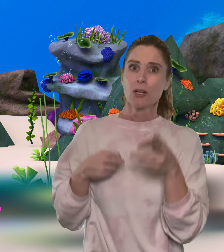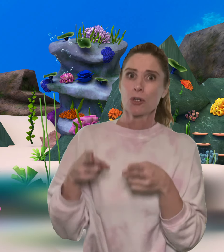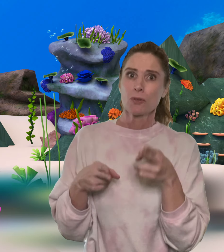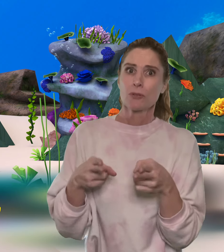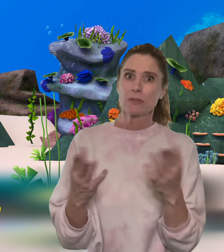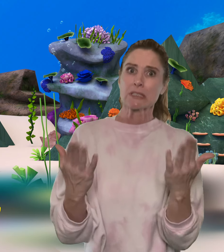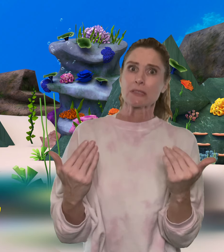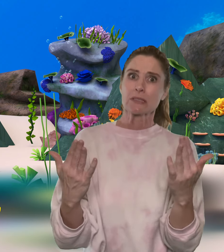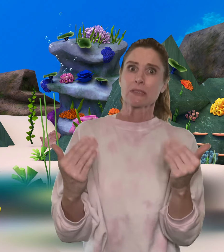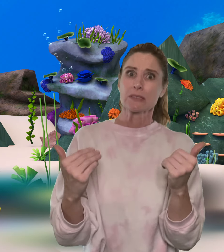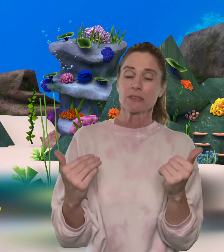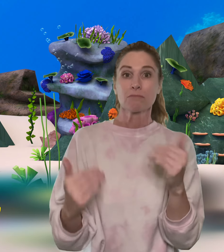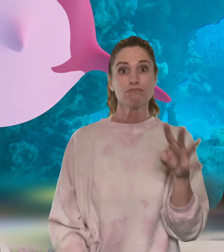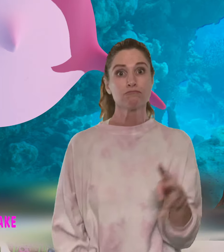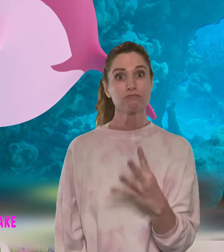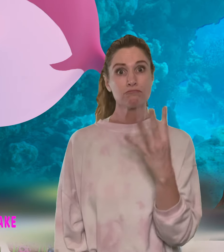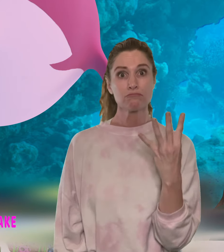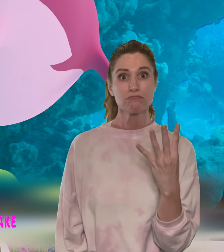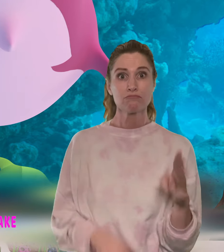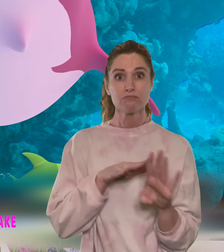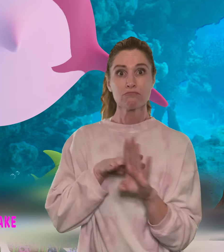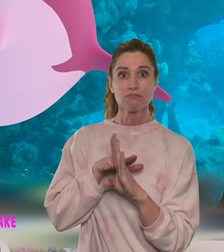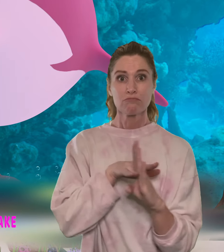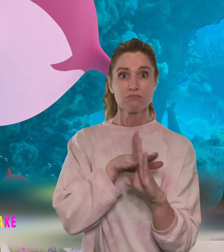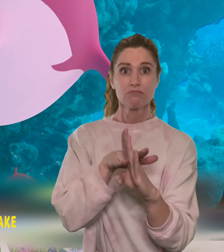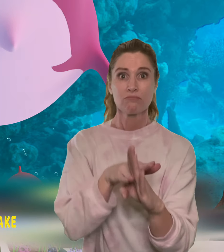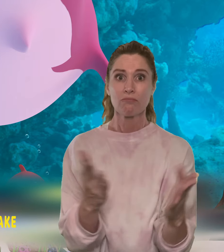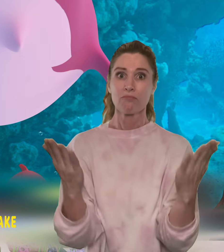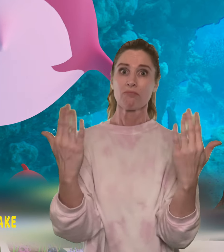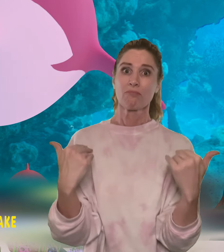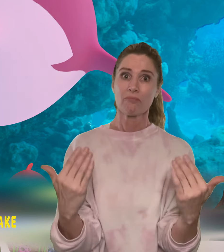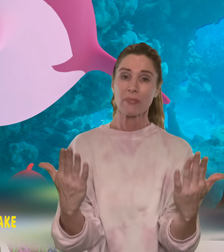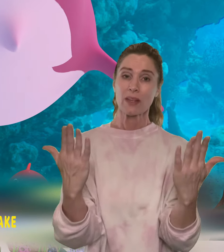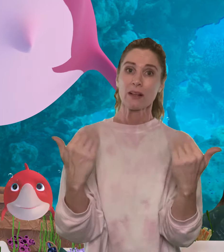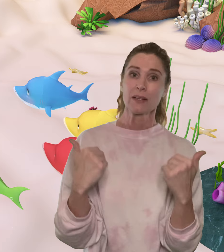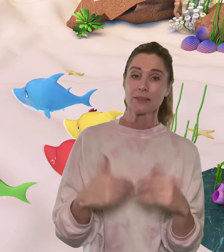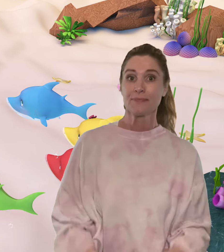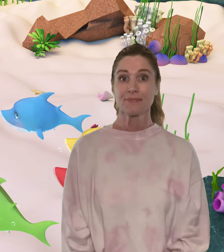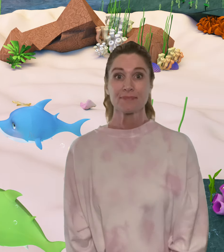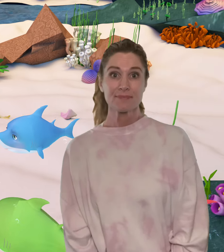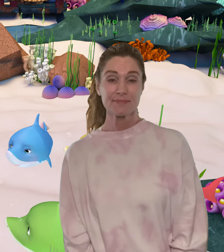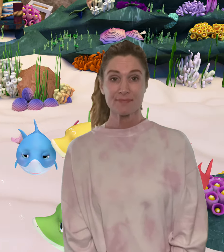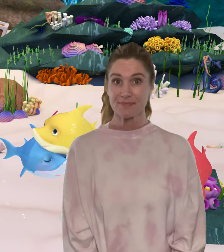呼んだ戻ってこいても戻ってきたのは4と